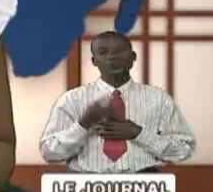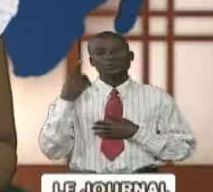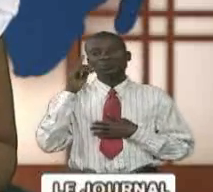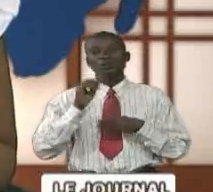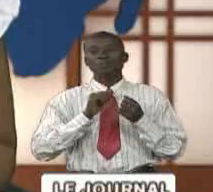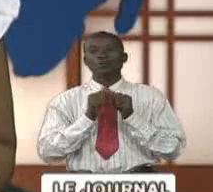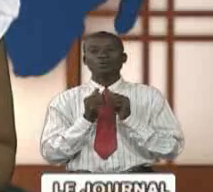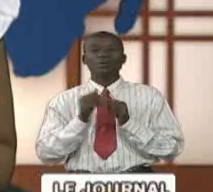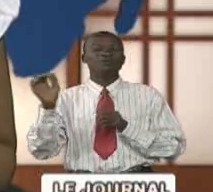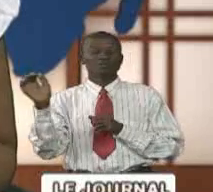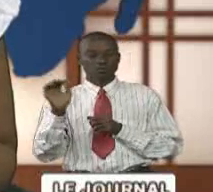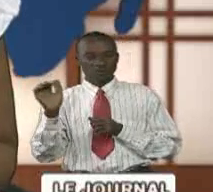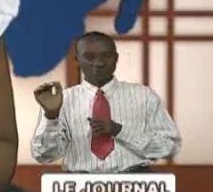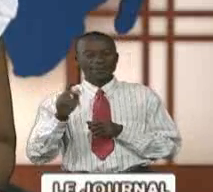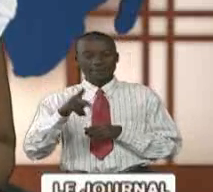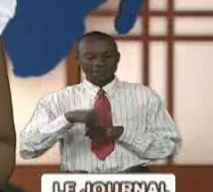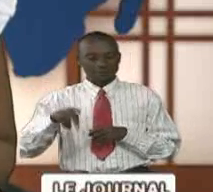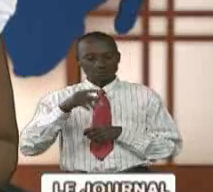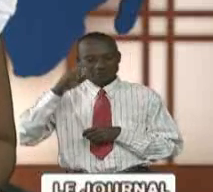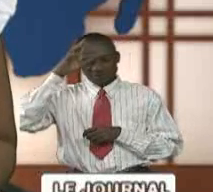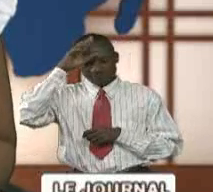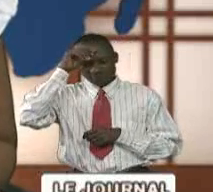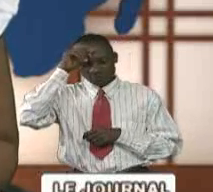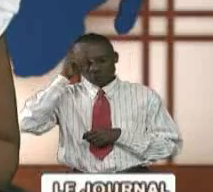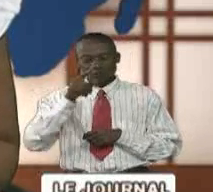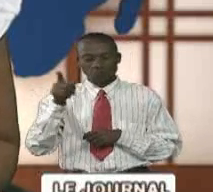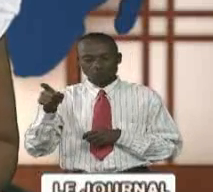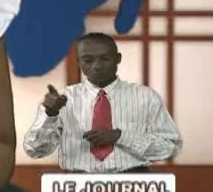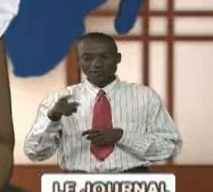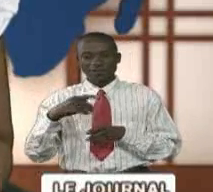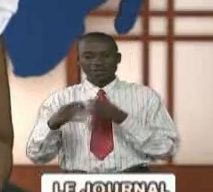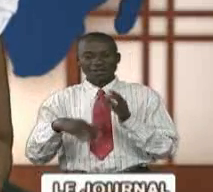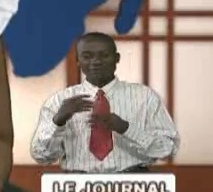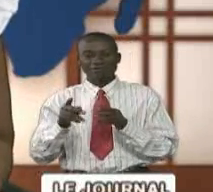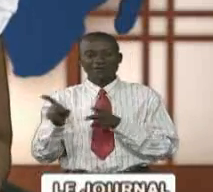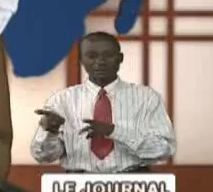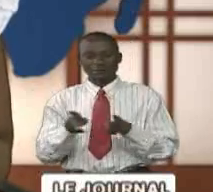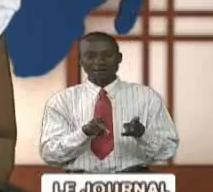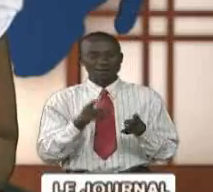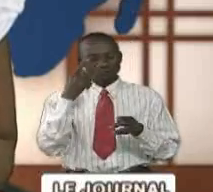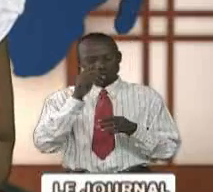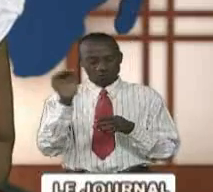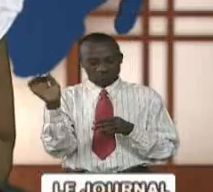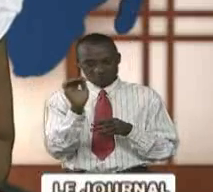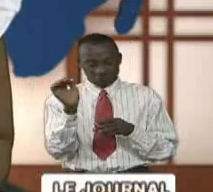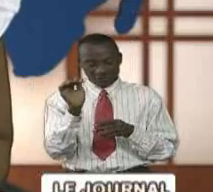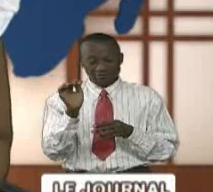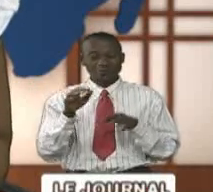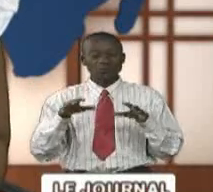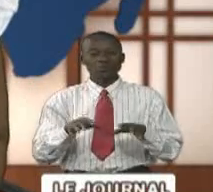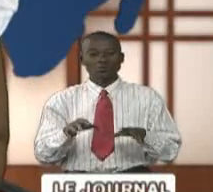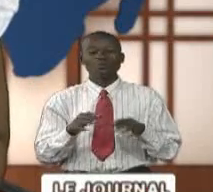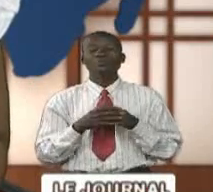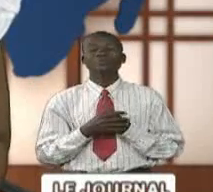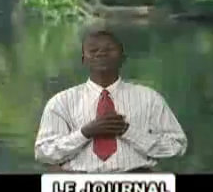la province de Bandundu vient de produire un premier plan d'aménagement forestier pour la République démocratique du Congo.